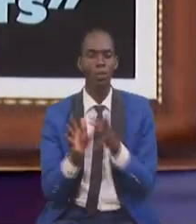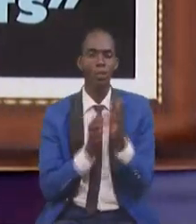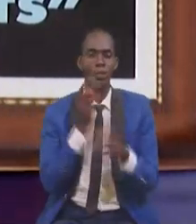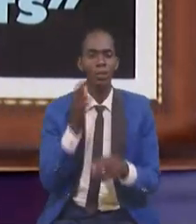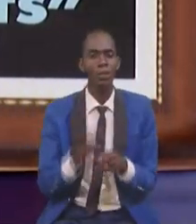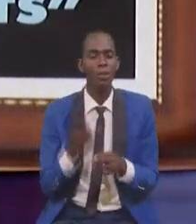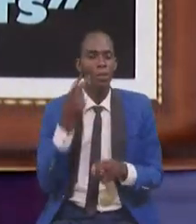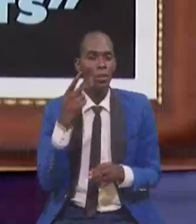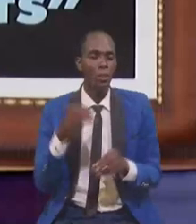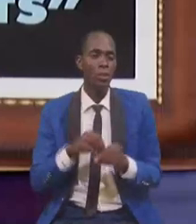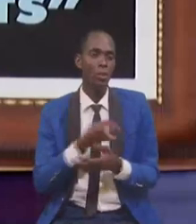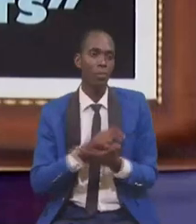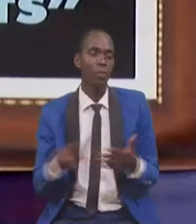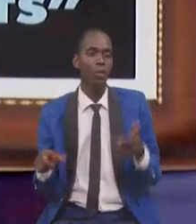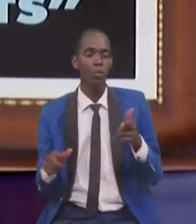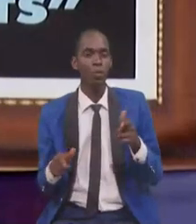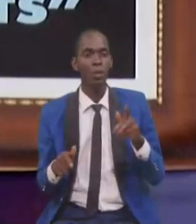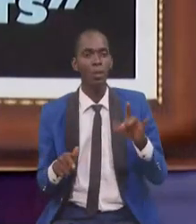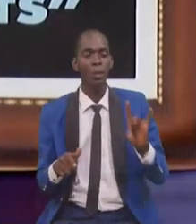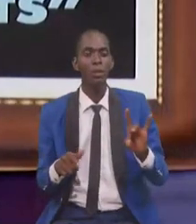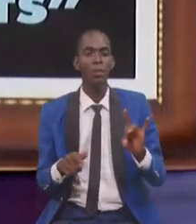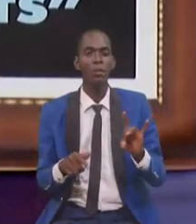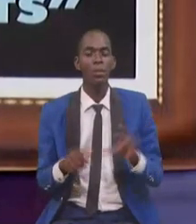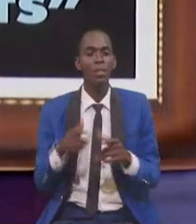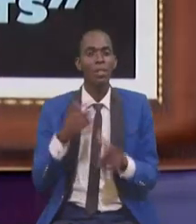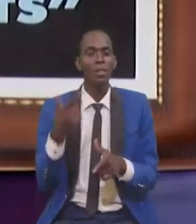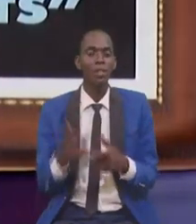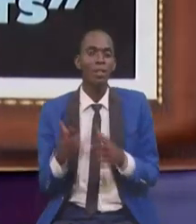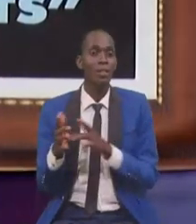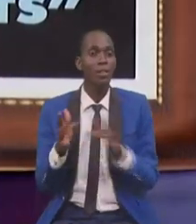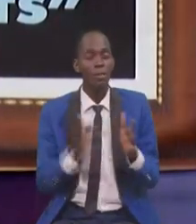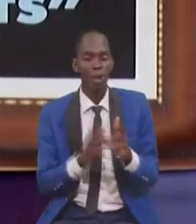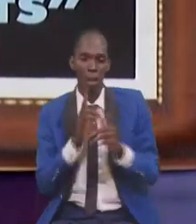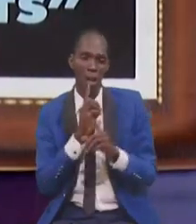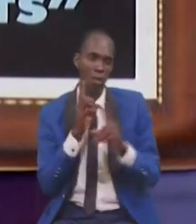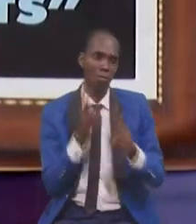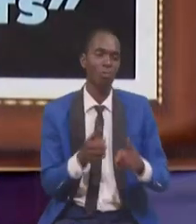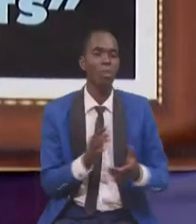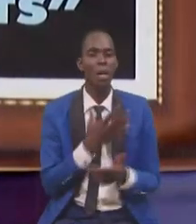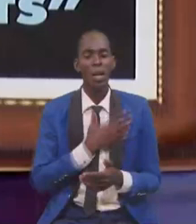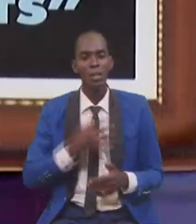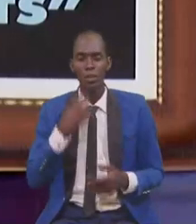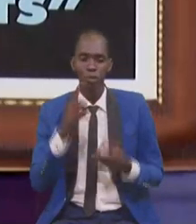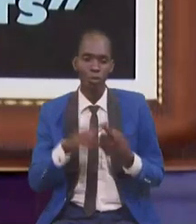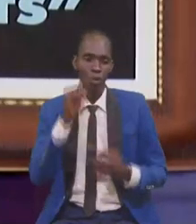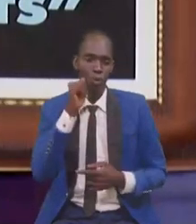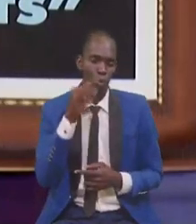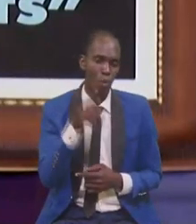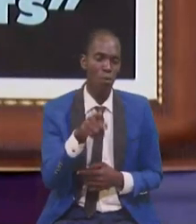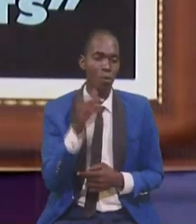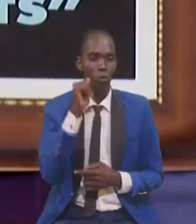vient. Voilà le verset 28 maintenant. Alors Jésus lui dit, «